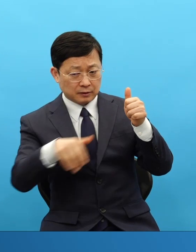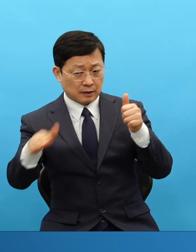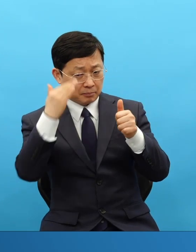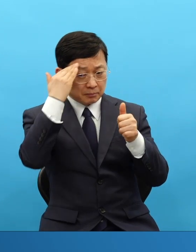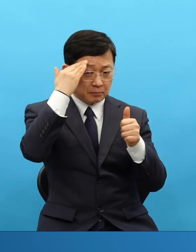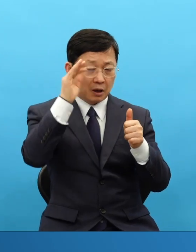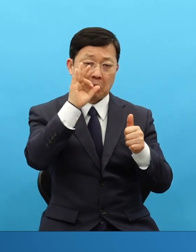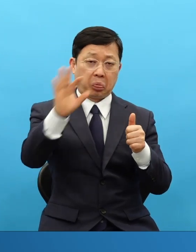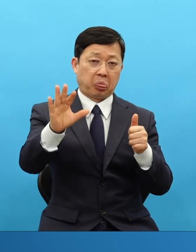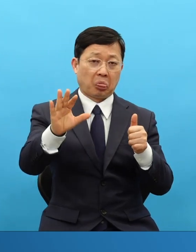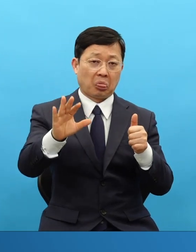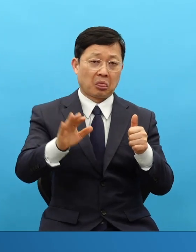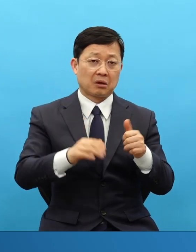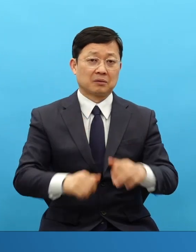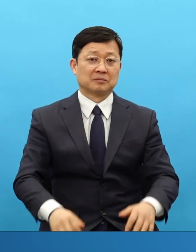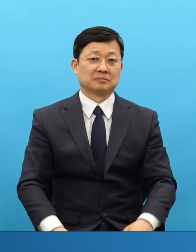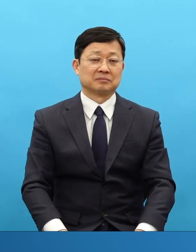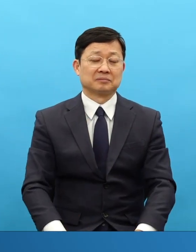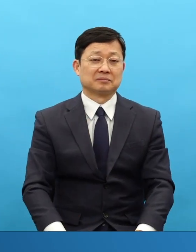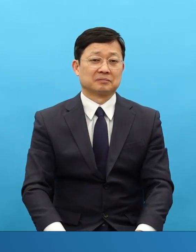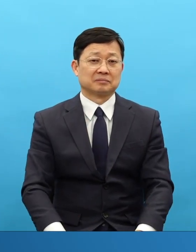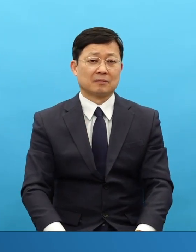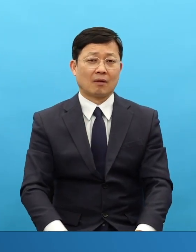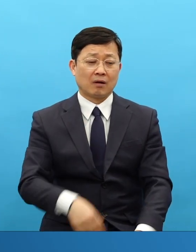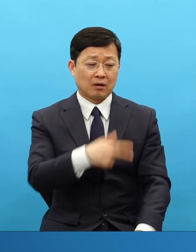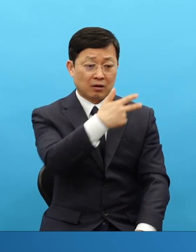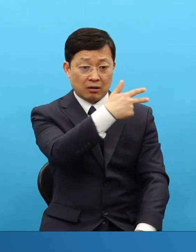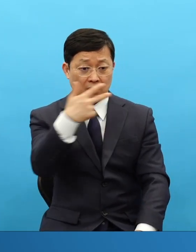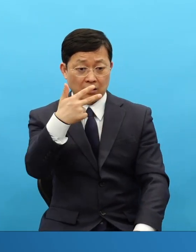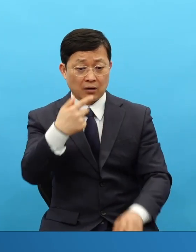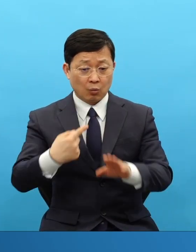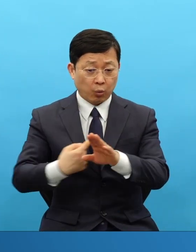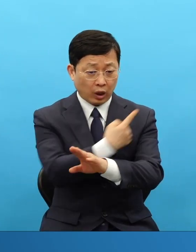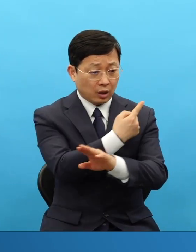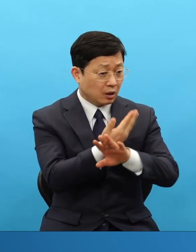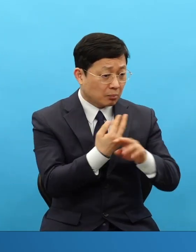그리고 그 방법을 말하면 안 되는 거예요